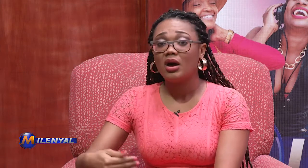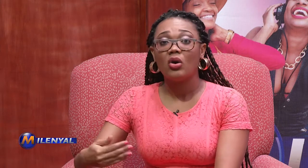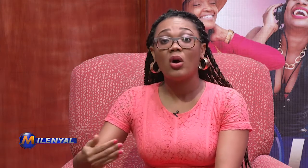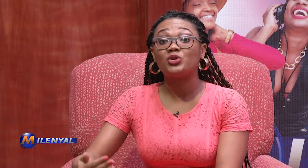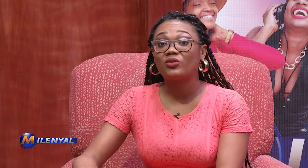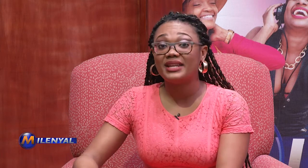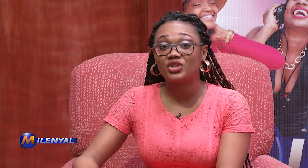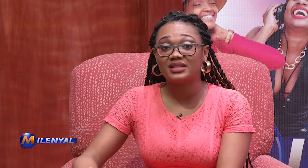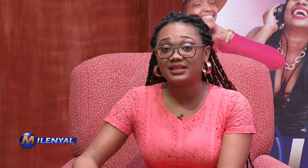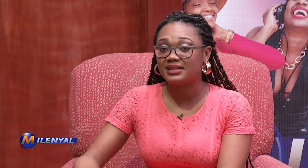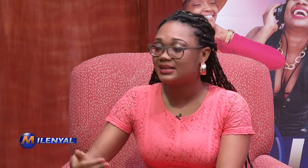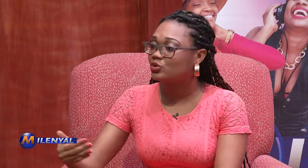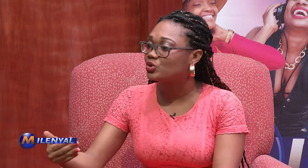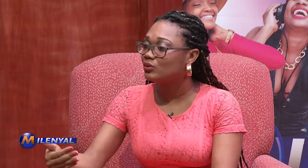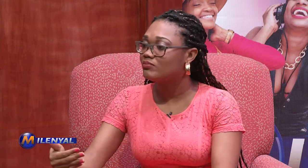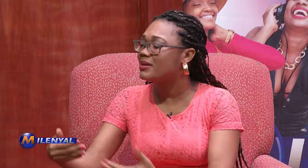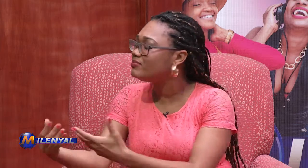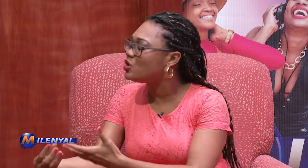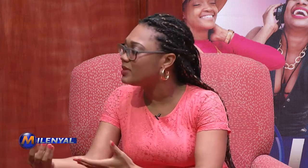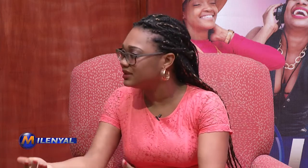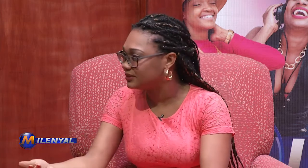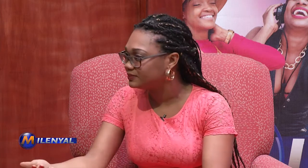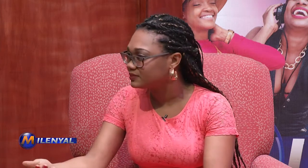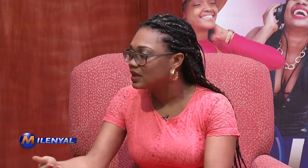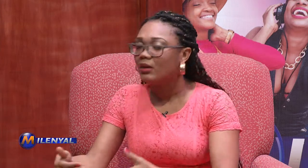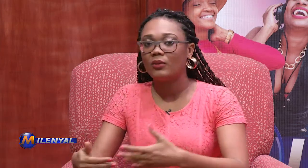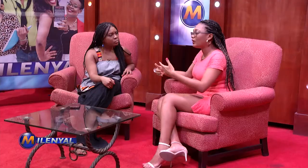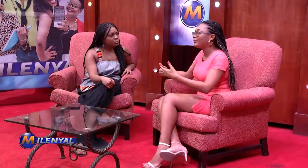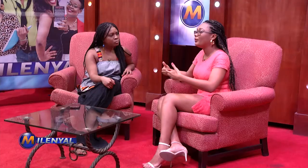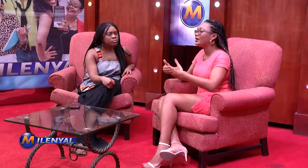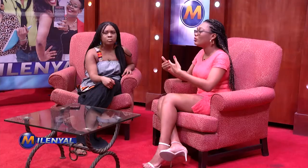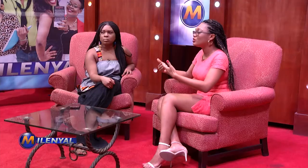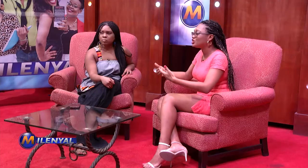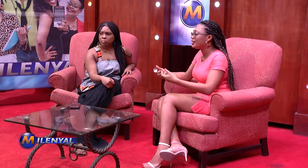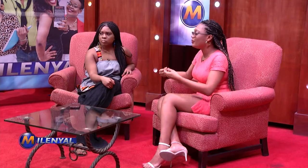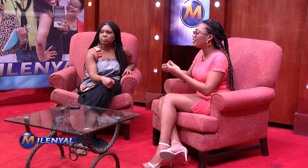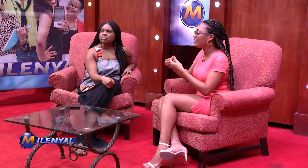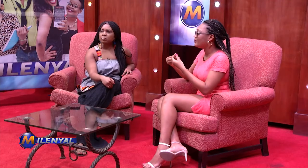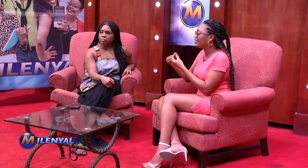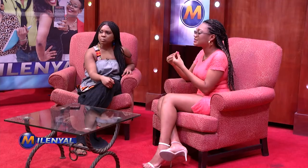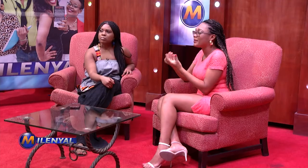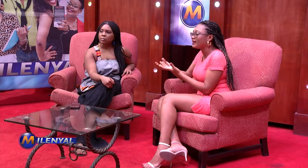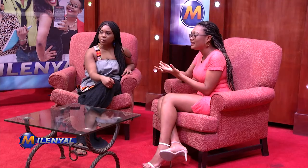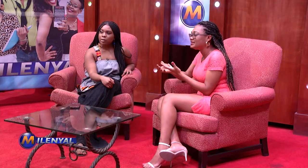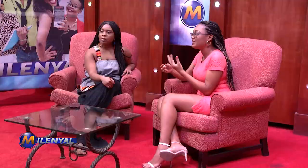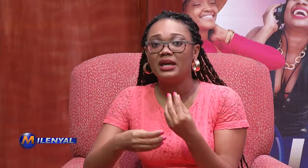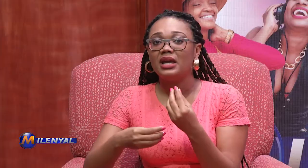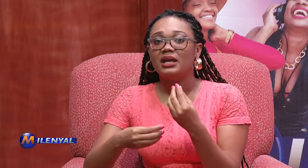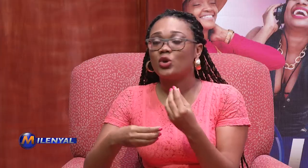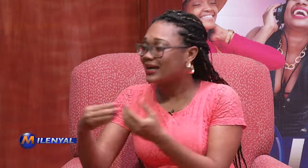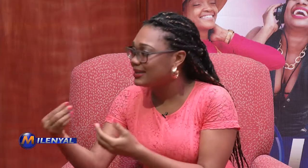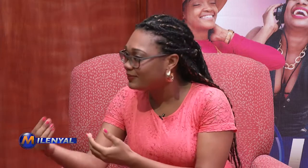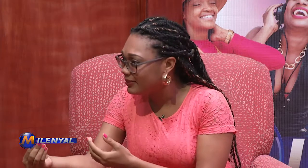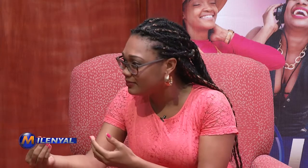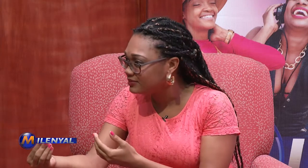Arts, lors de recevoir des jeunes artistes, c'est toujours la même demande là. Ok, moi j'ai un projet, moi j'ai ça m'a réalisé.